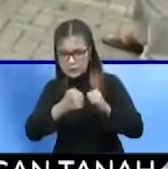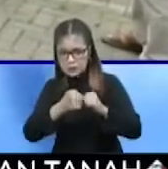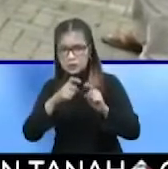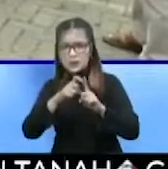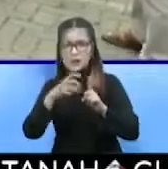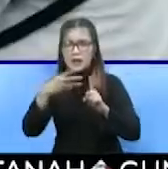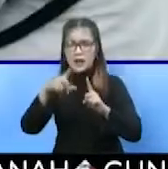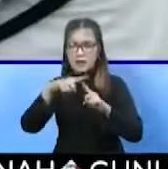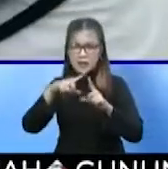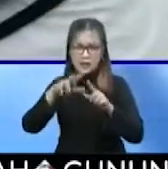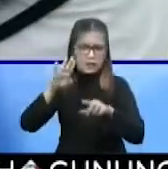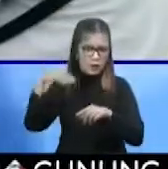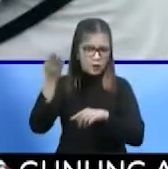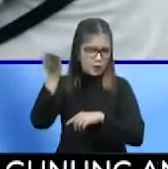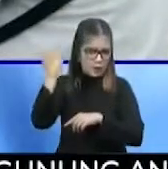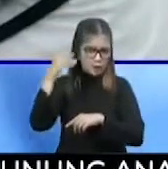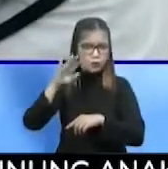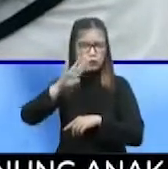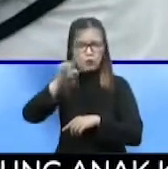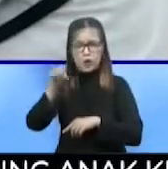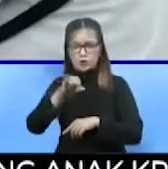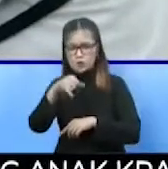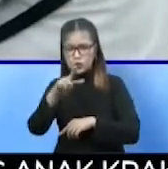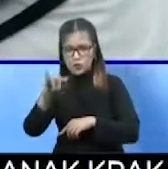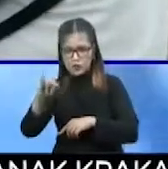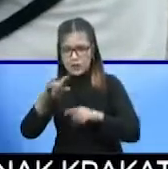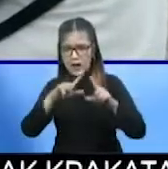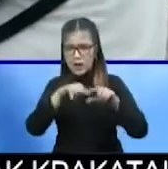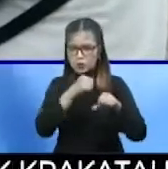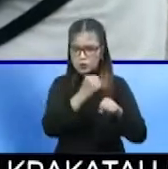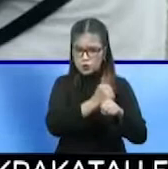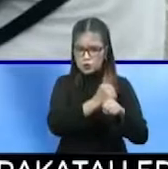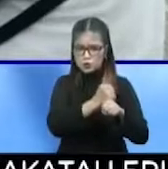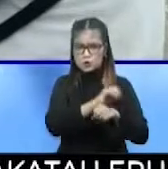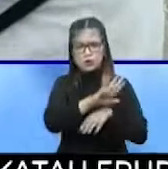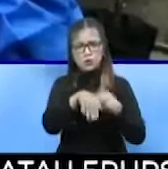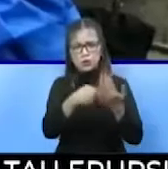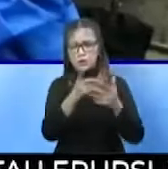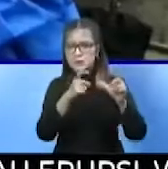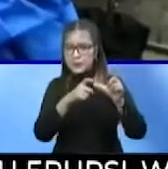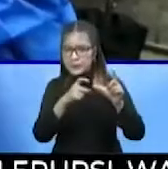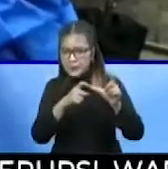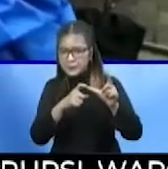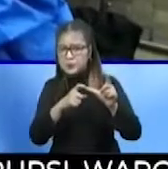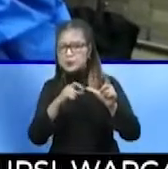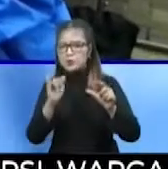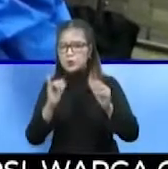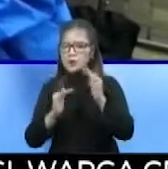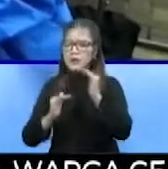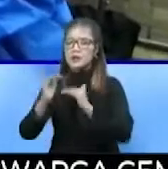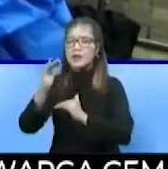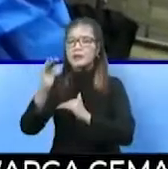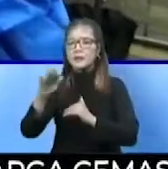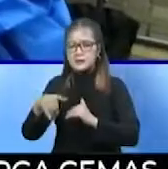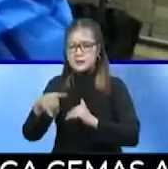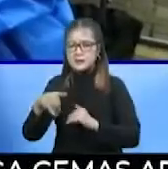tahun lalu, terutama bulan Juli dan Agustus, kemudian September masih juga tinggi. Jadi